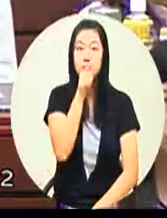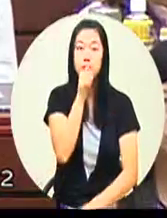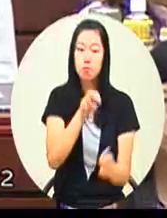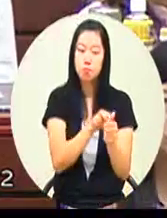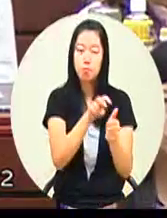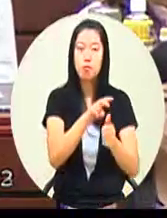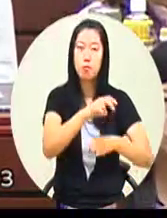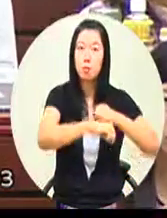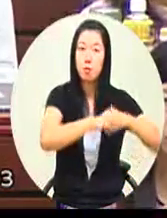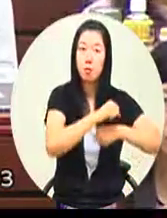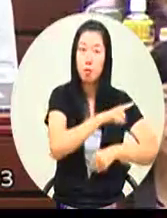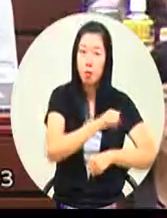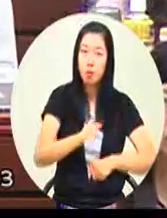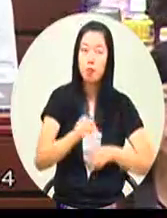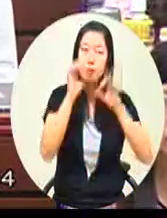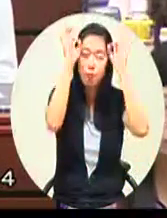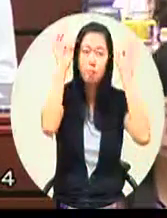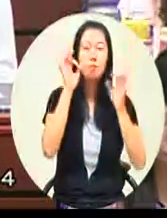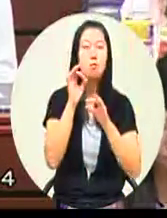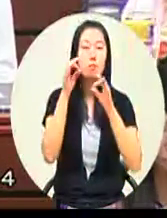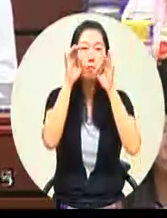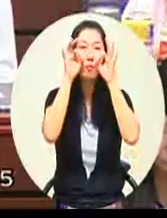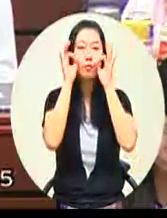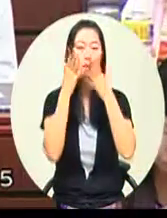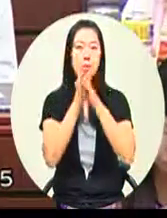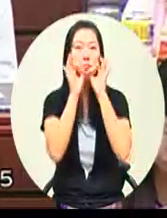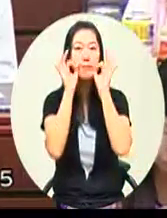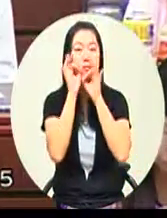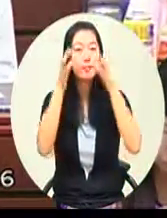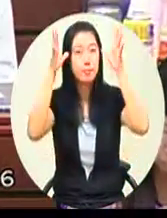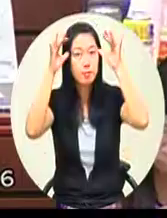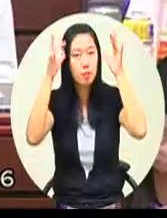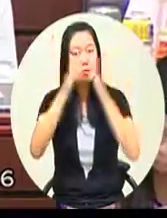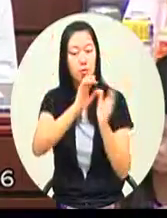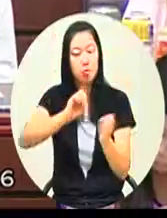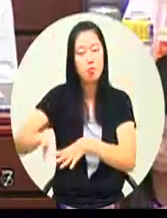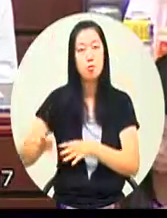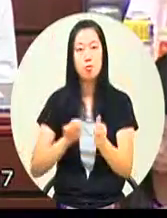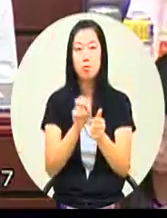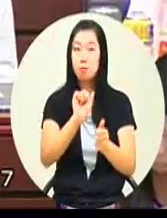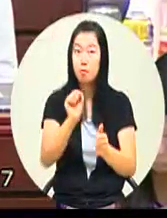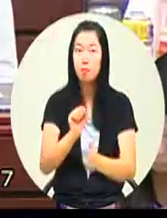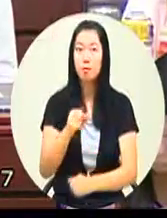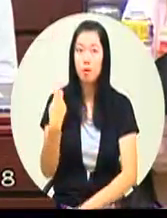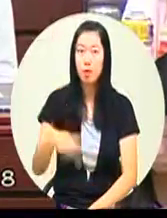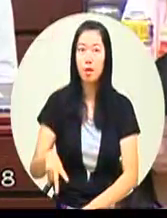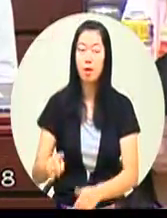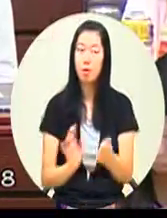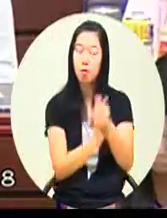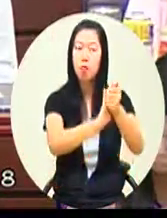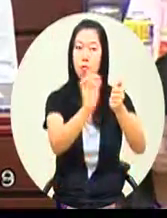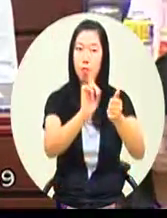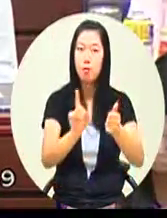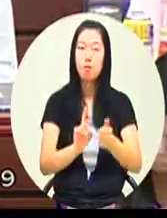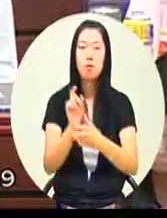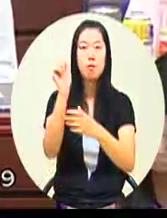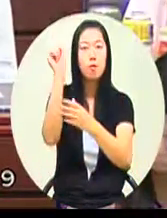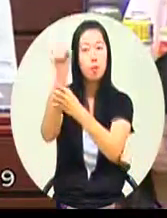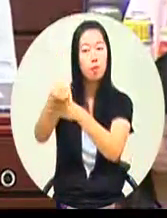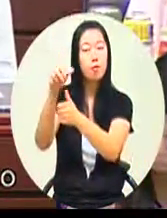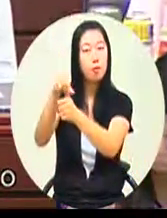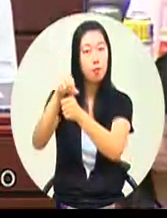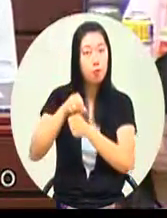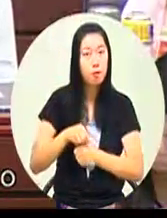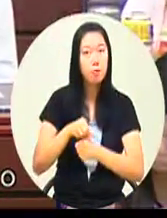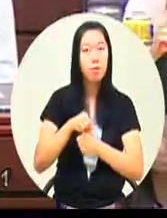不能放到就是不能弃养。那另外我们就是在推就是认领养，好，那我们目前在我们高雄市